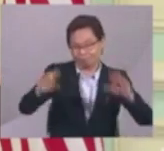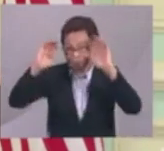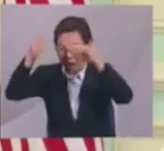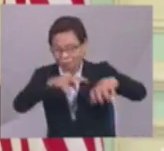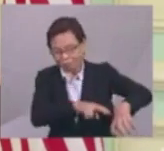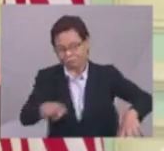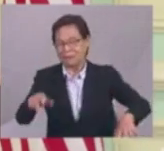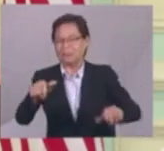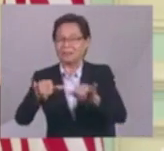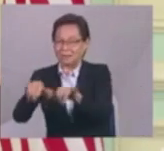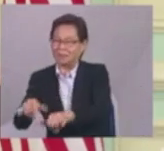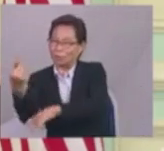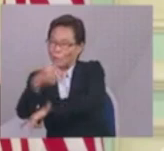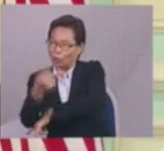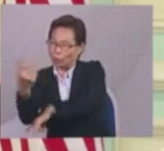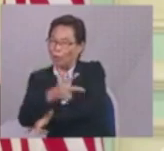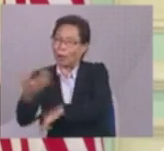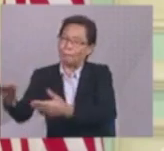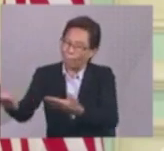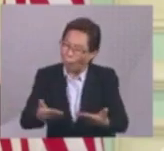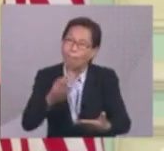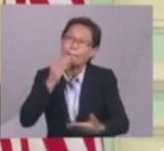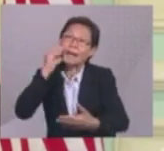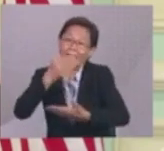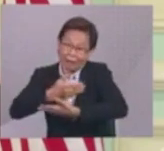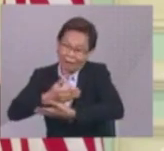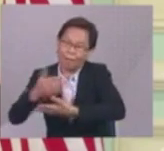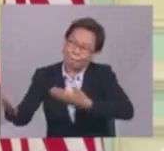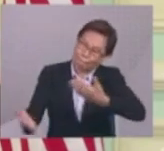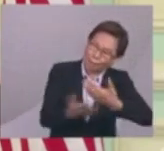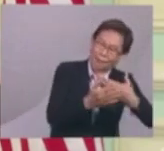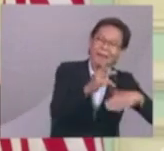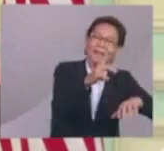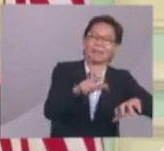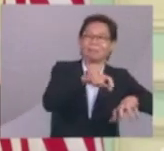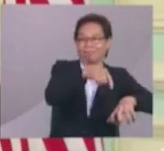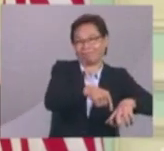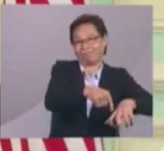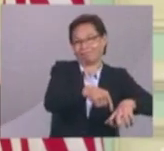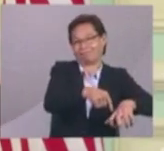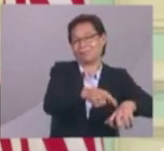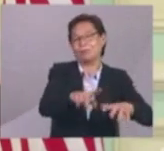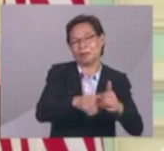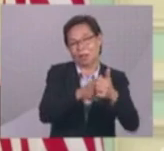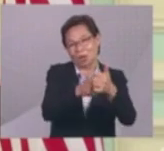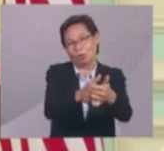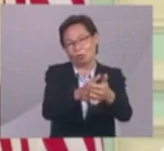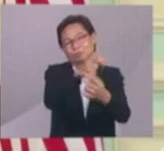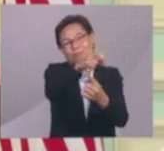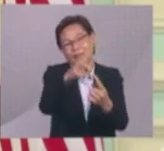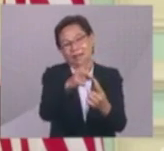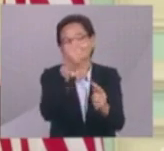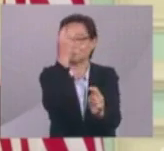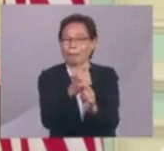1 atau 2 hari dan bawa balik anak mereka ke Kuala Lumpur berdasarkan kepada tarikh yang